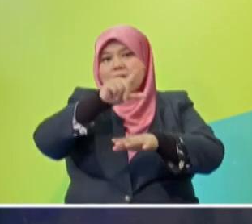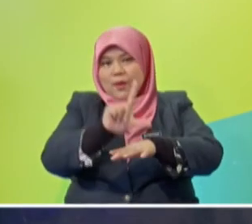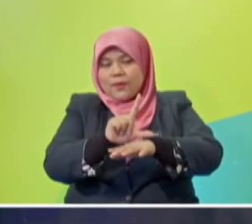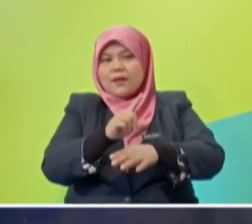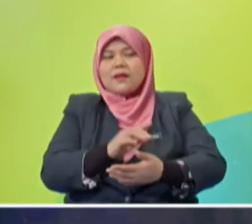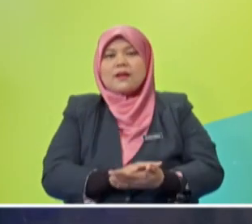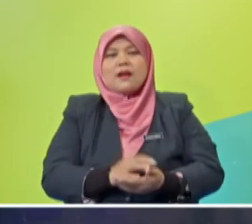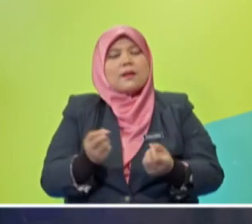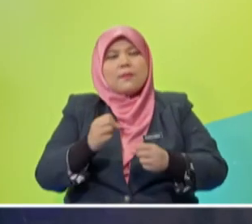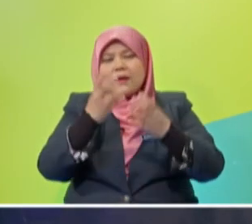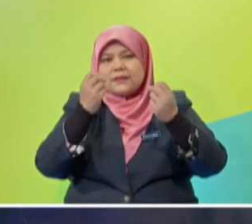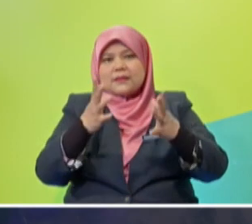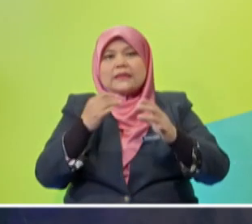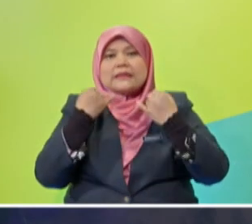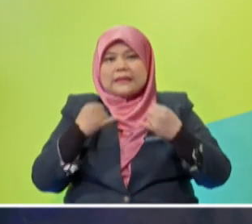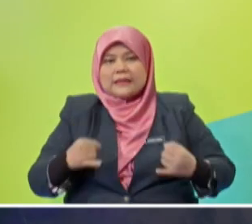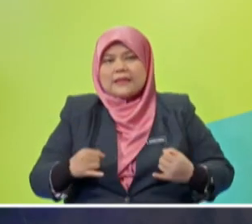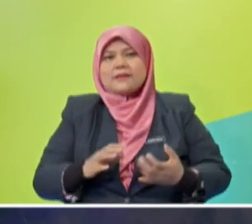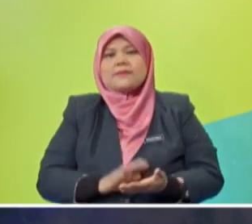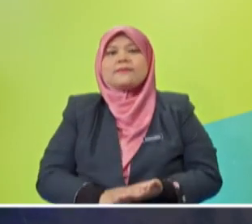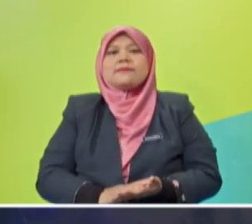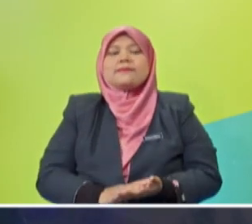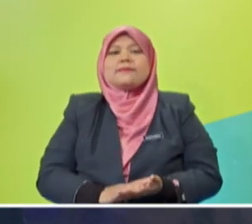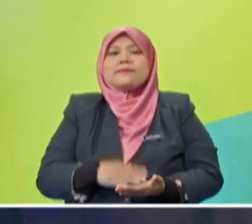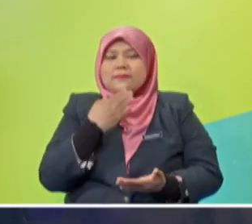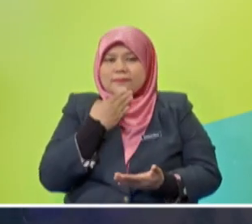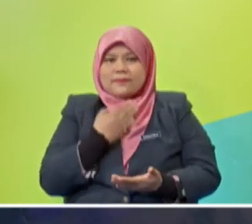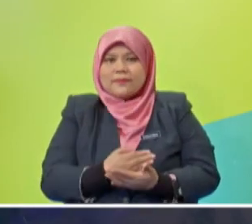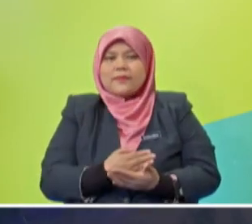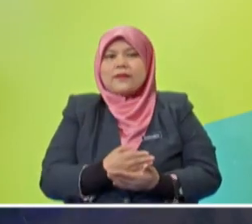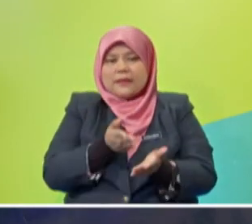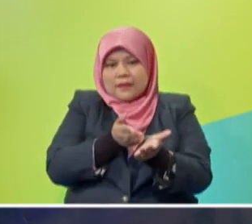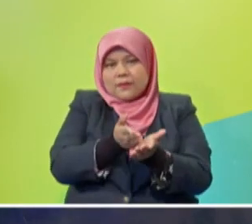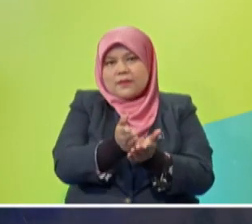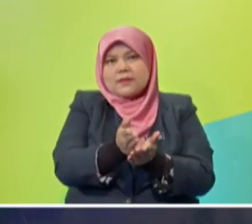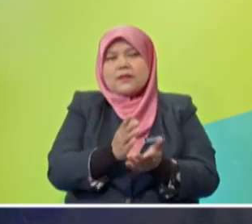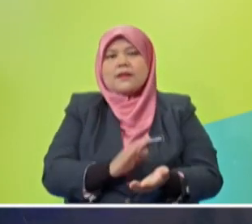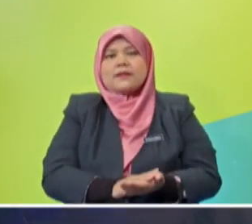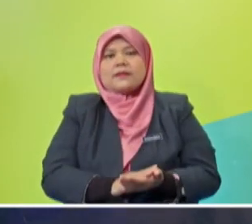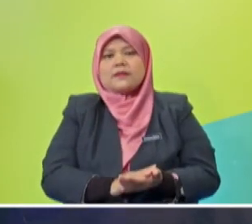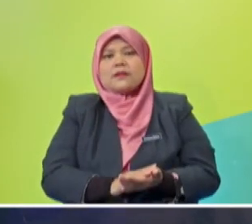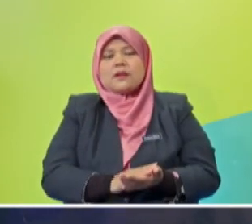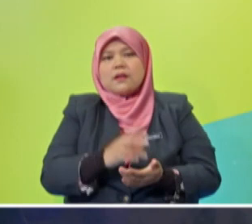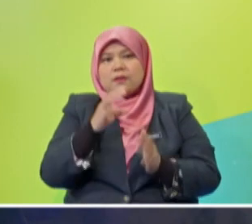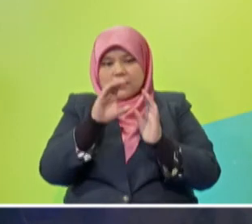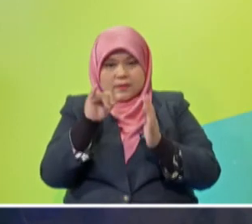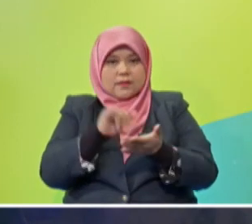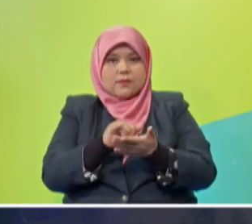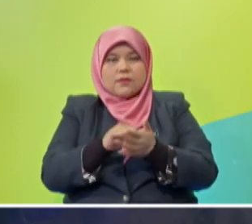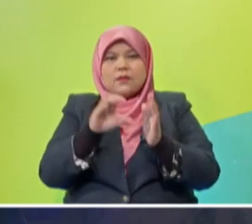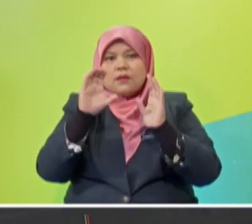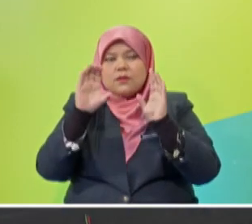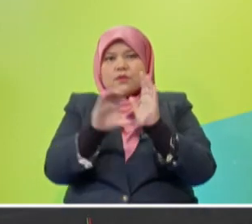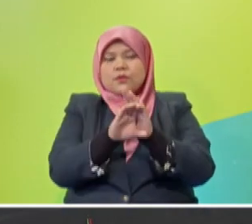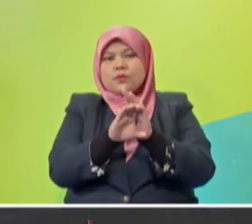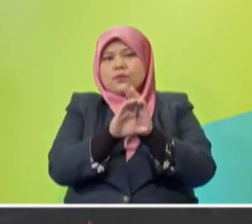ada pelbagai jenis. Okey. Baiklah, kita akan teruskan. Okey, ini contoh gambarlah. Okey, gambar yang mana